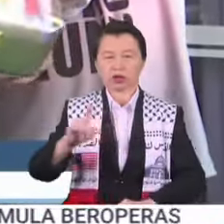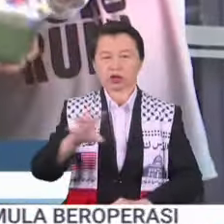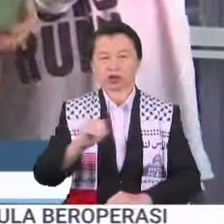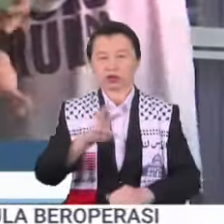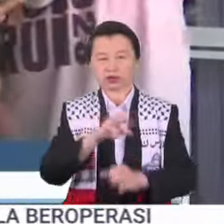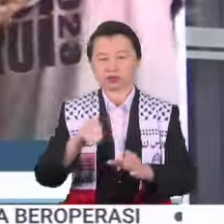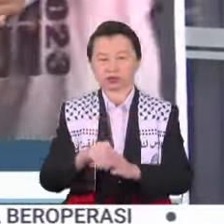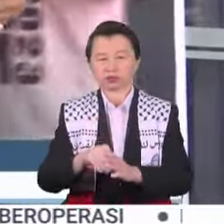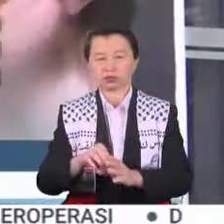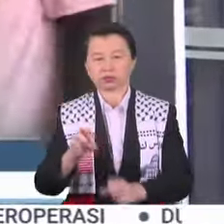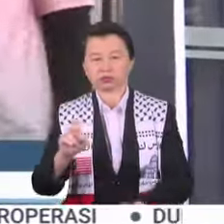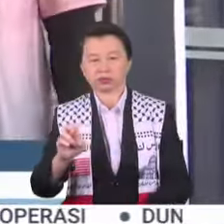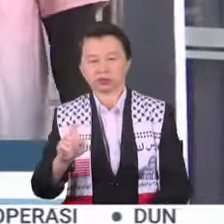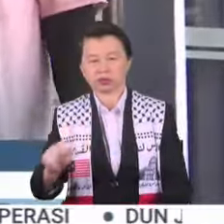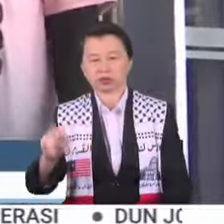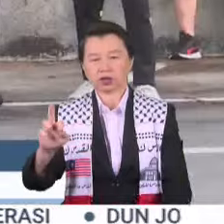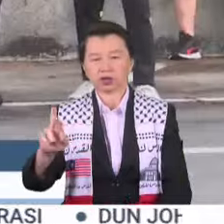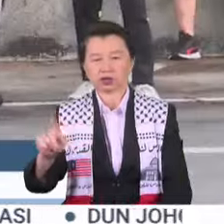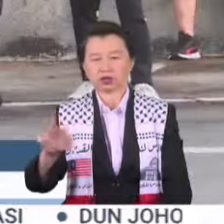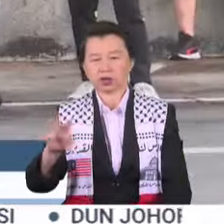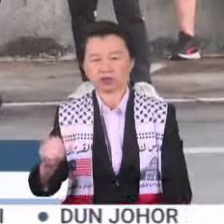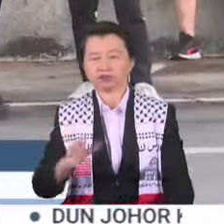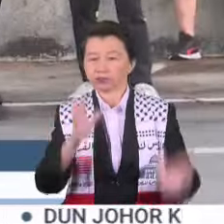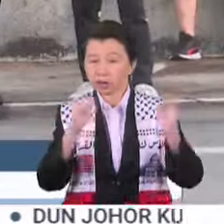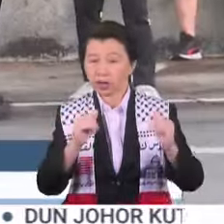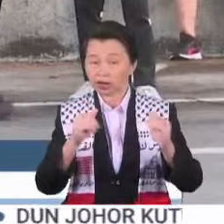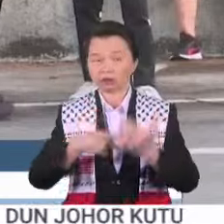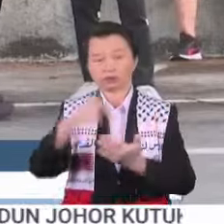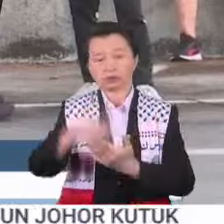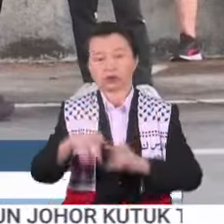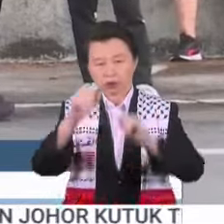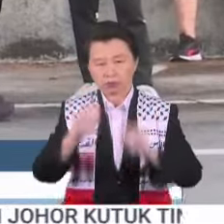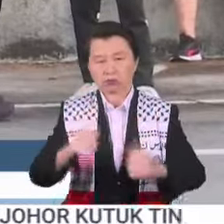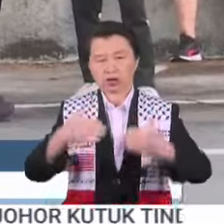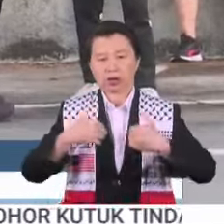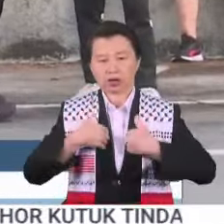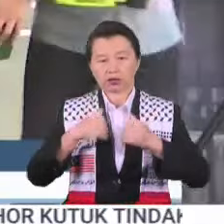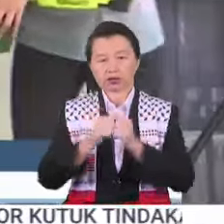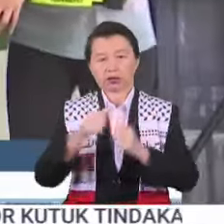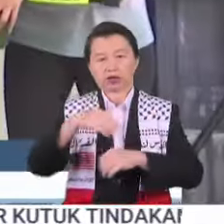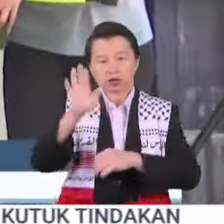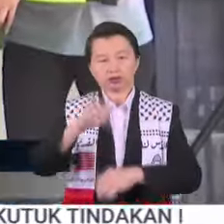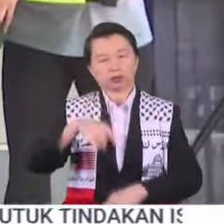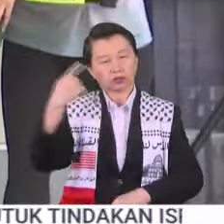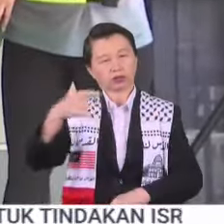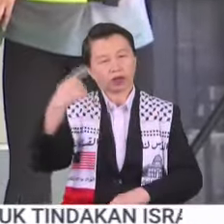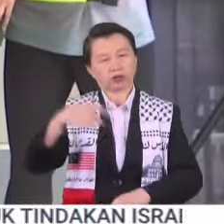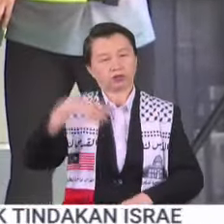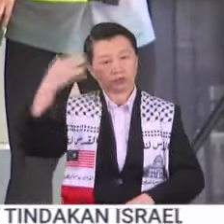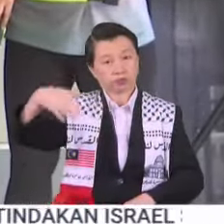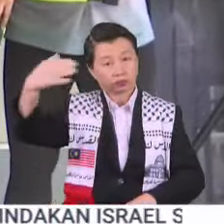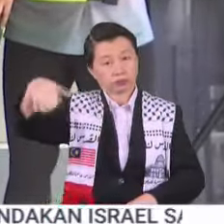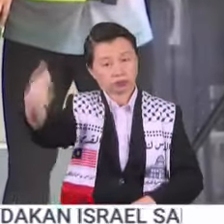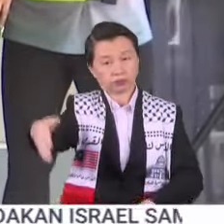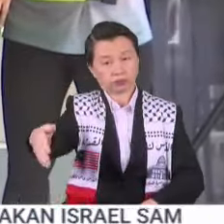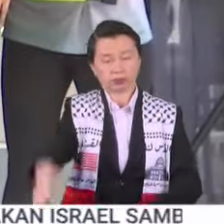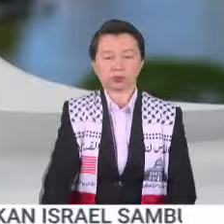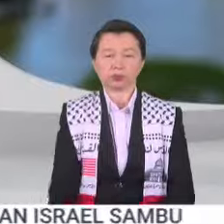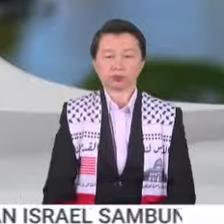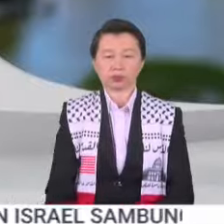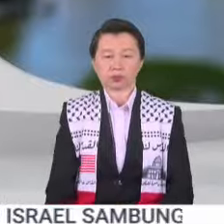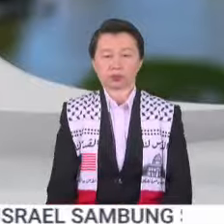ahli VVRTM. Justru beliau berharap agar program itu dapat diadakan dengan lebih kerap pada masa akan datang.